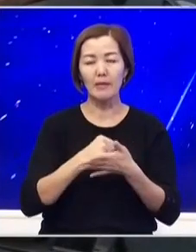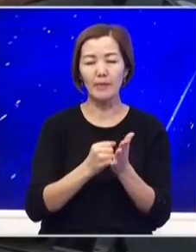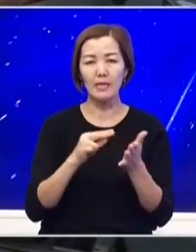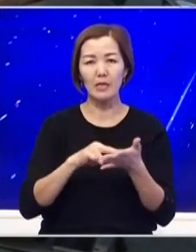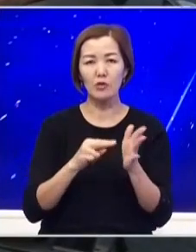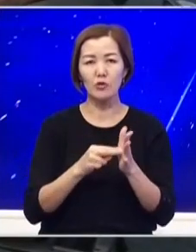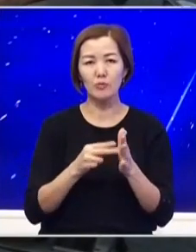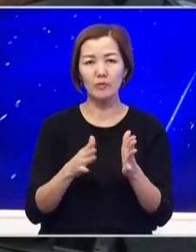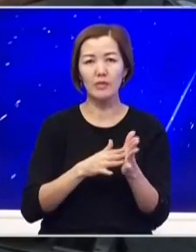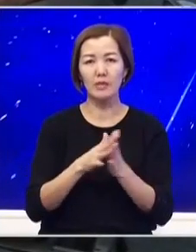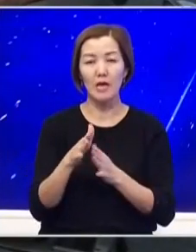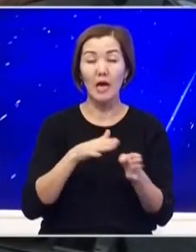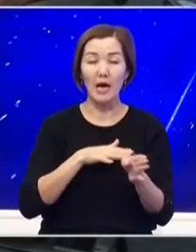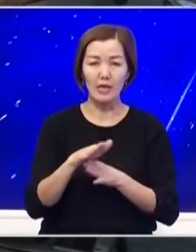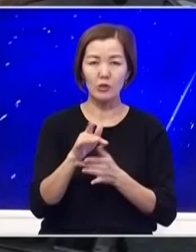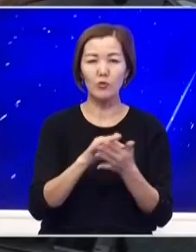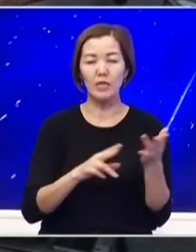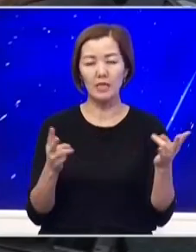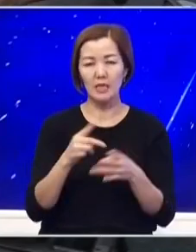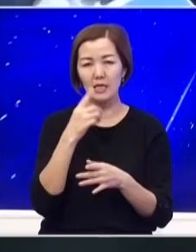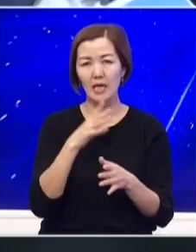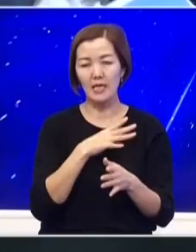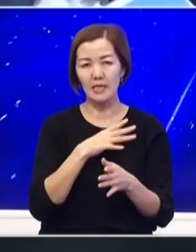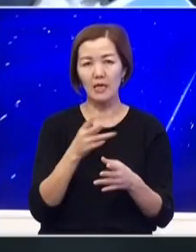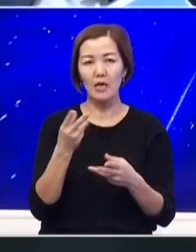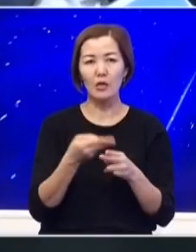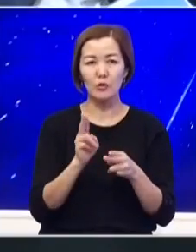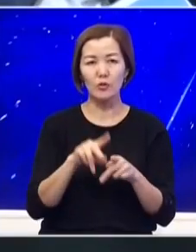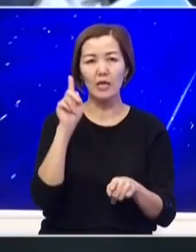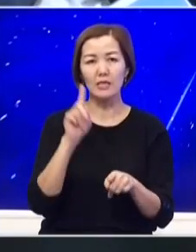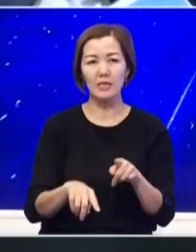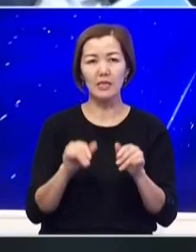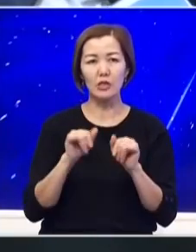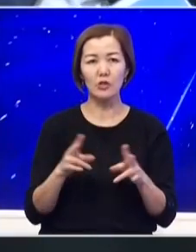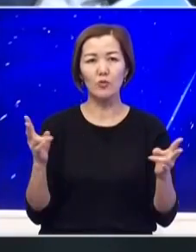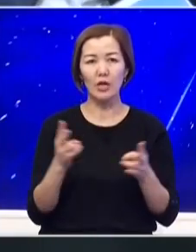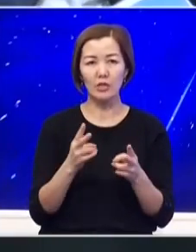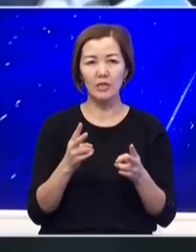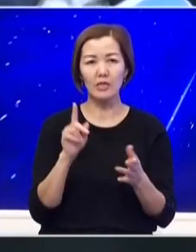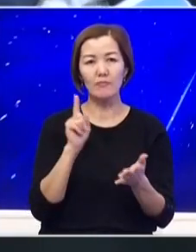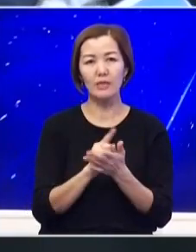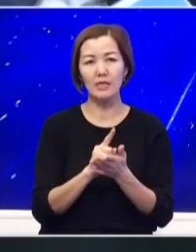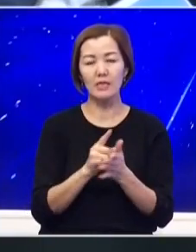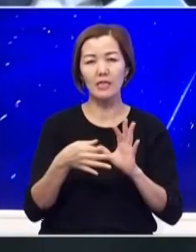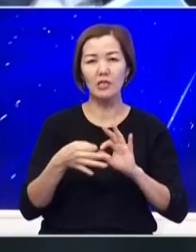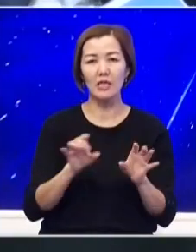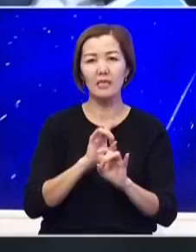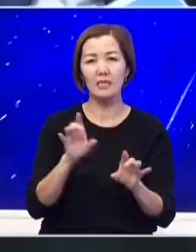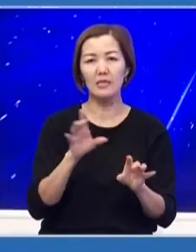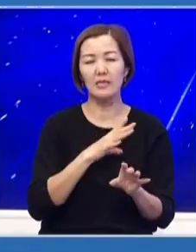жоспарларды одан әрі жүзеге асыру керектігін айтып, сондай-ақ тез арада шешуді қажет ететін міндеттерге